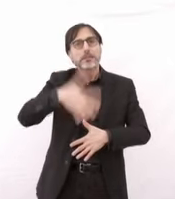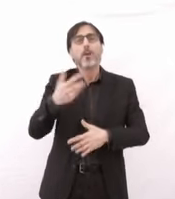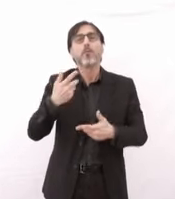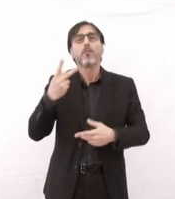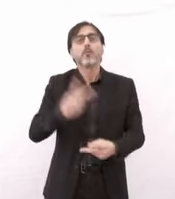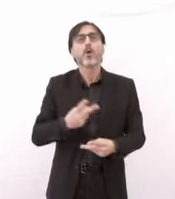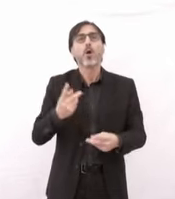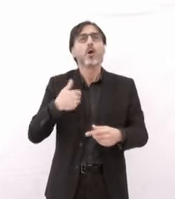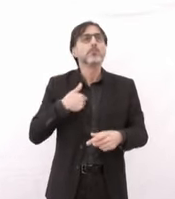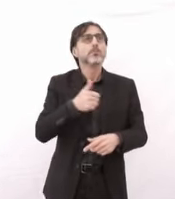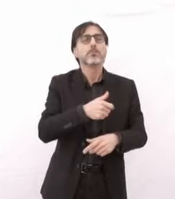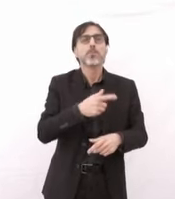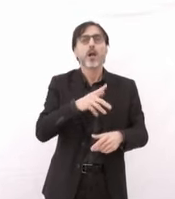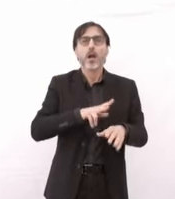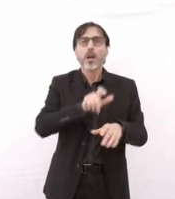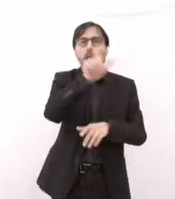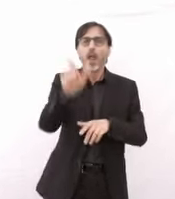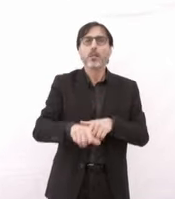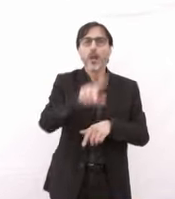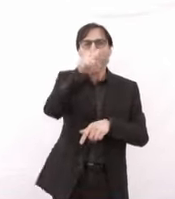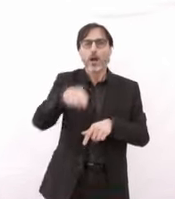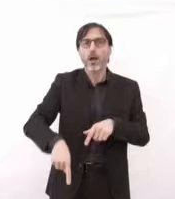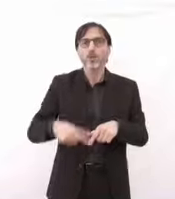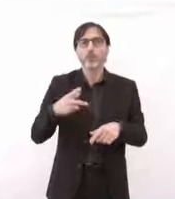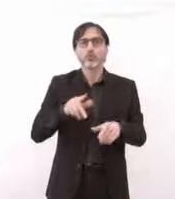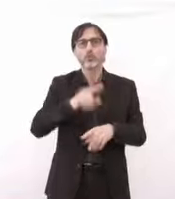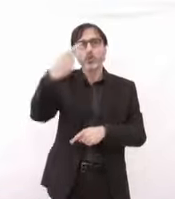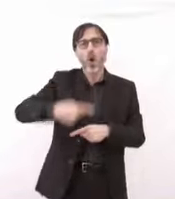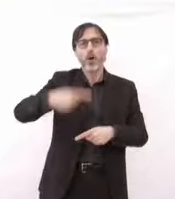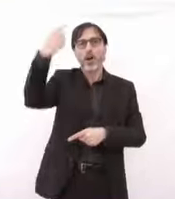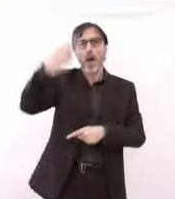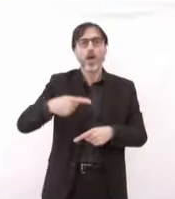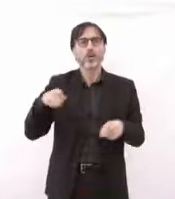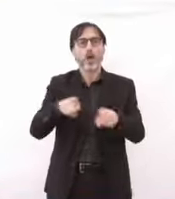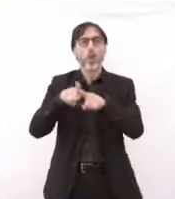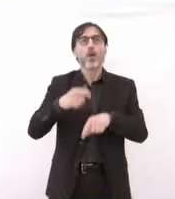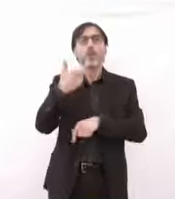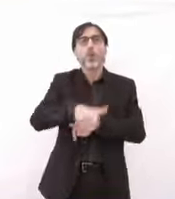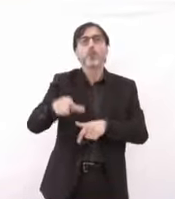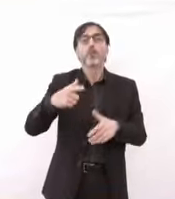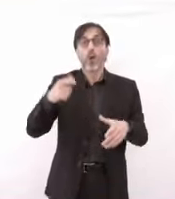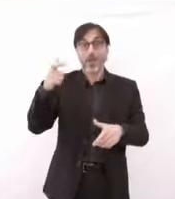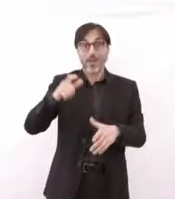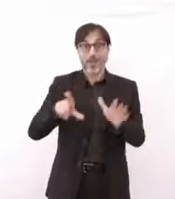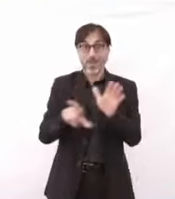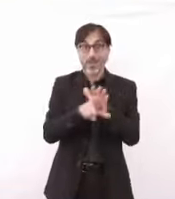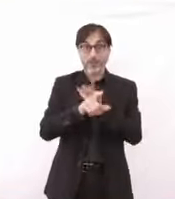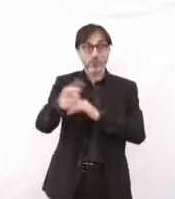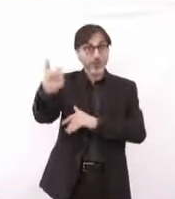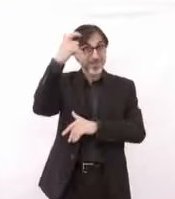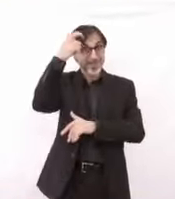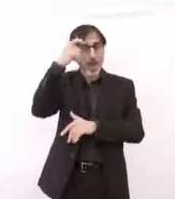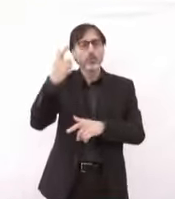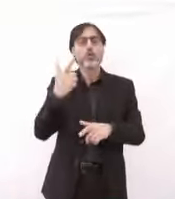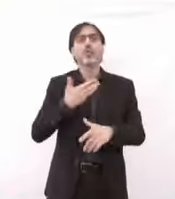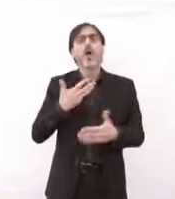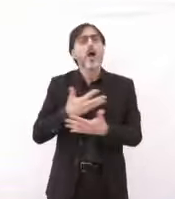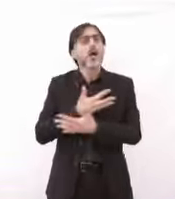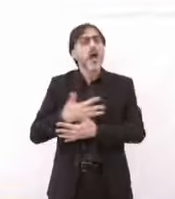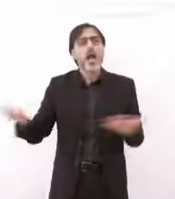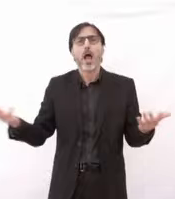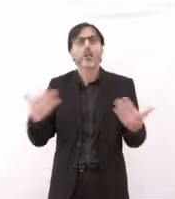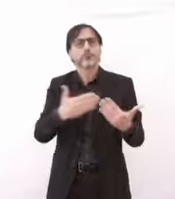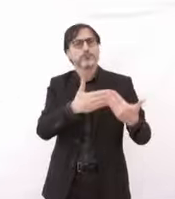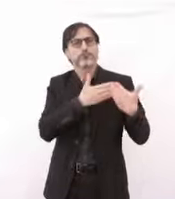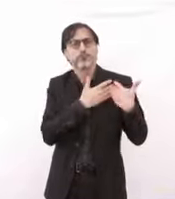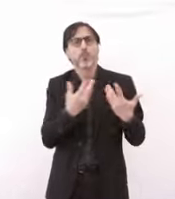realtà ovunque si sta celebrando questa giornata, perché da quando è legge dello Stato c'è stata un'enorme presa in carico